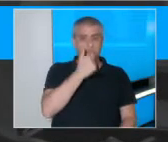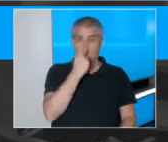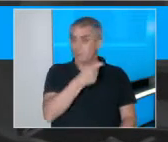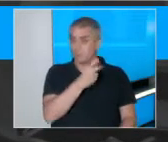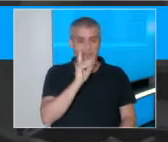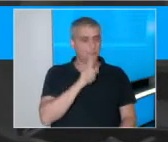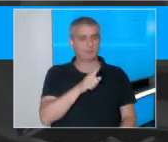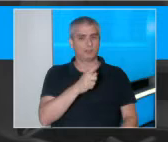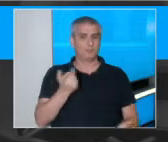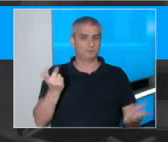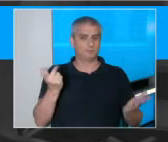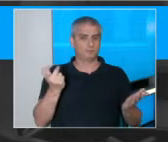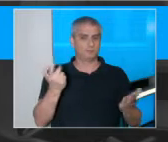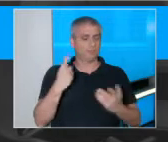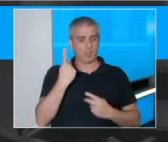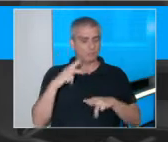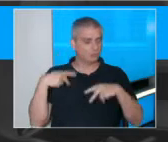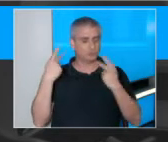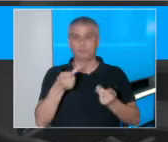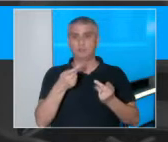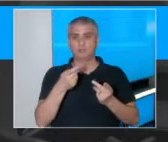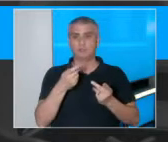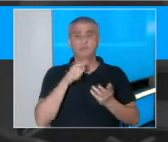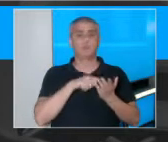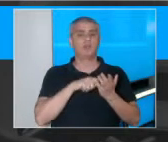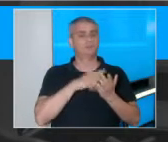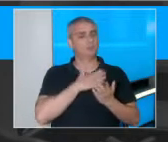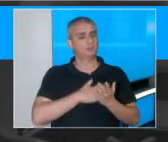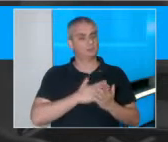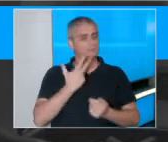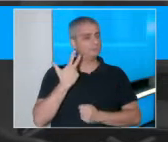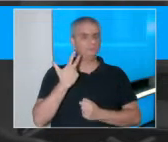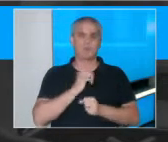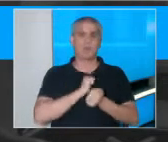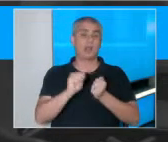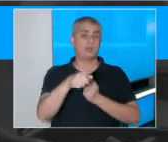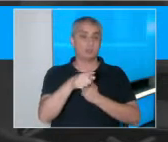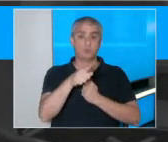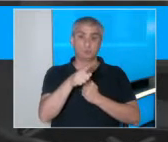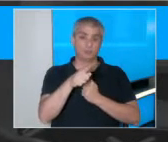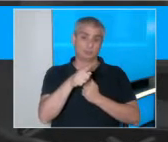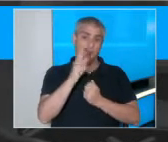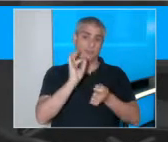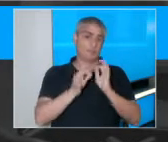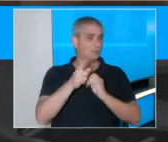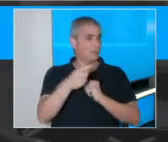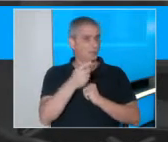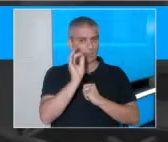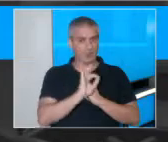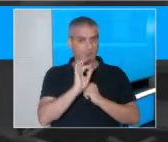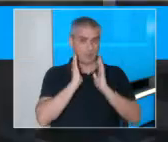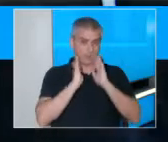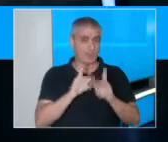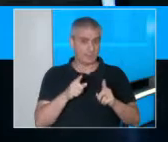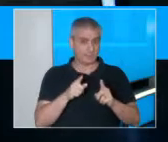מבחינתם מה שנקרא רצידיביזם. זה אחד שחוזר לזירת הפשע, לכן הם רוצים לחסל אותו בכל דרך. זה הצד של הפרקליטות. זאת אומרת, אתה עדיין